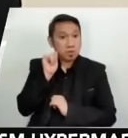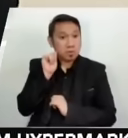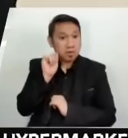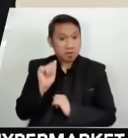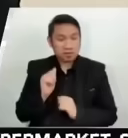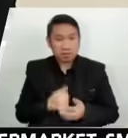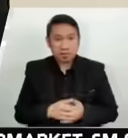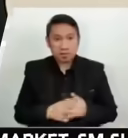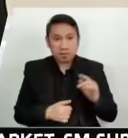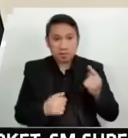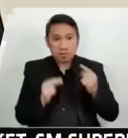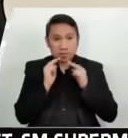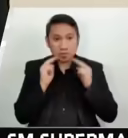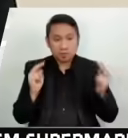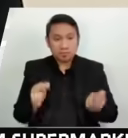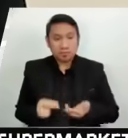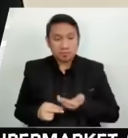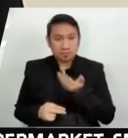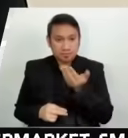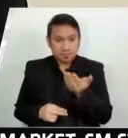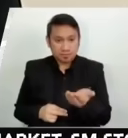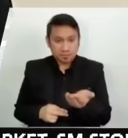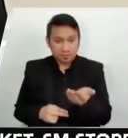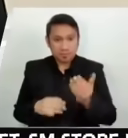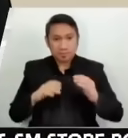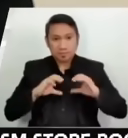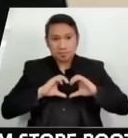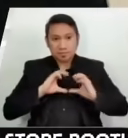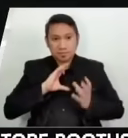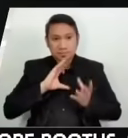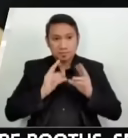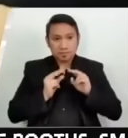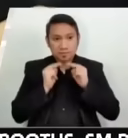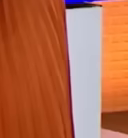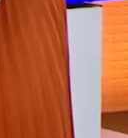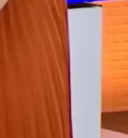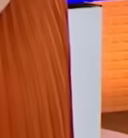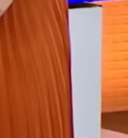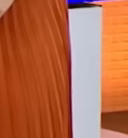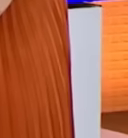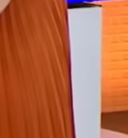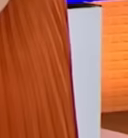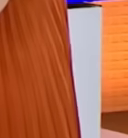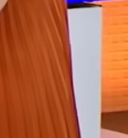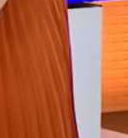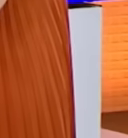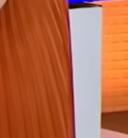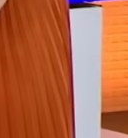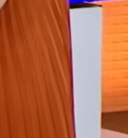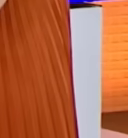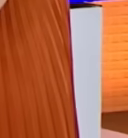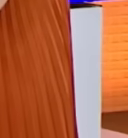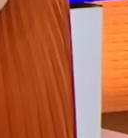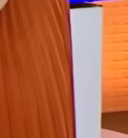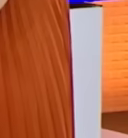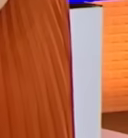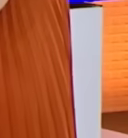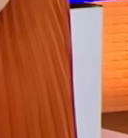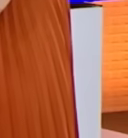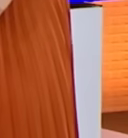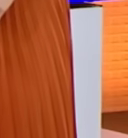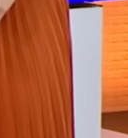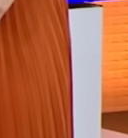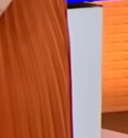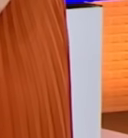balita, Jomer Apresto para sa GMA Integrated News. Mga kapuso, para una ka sa mga balita,